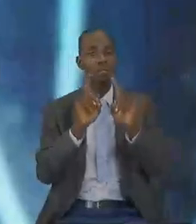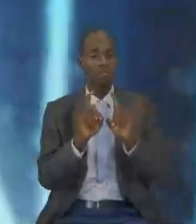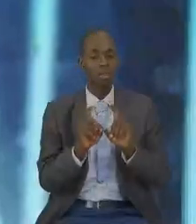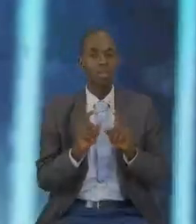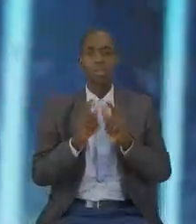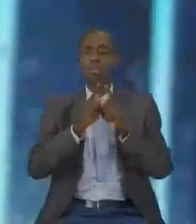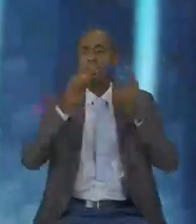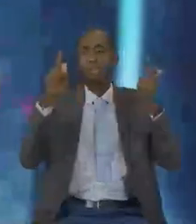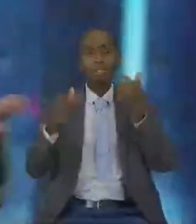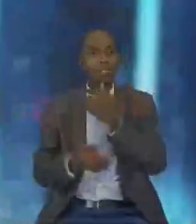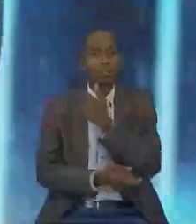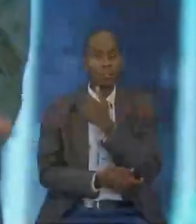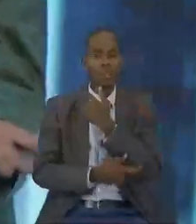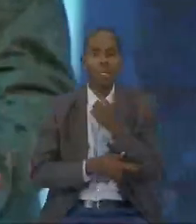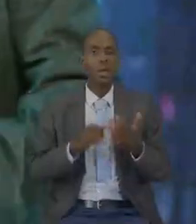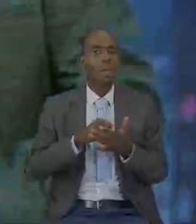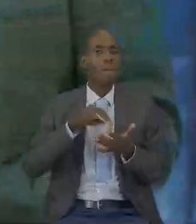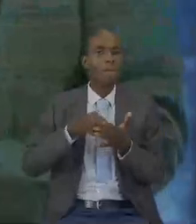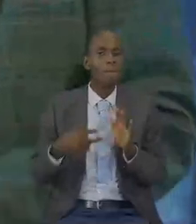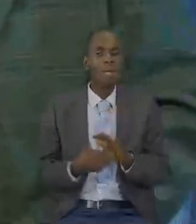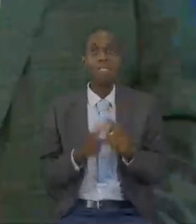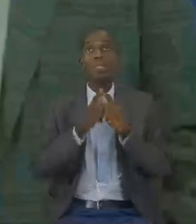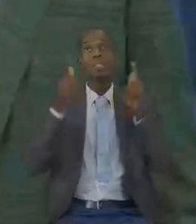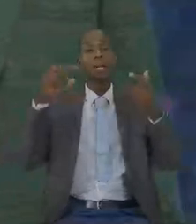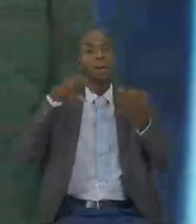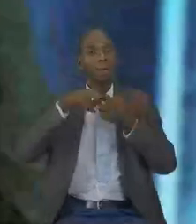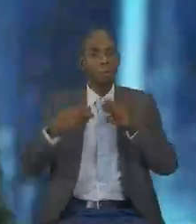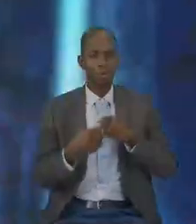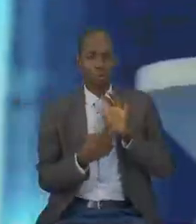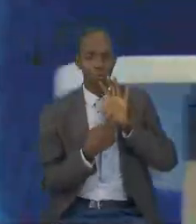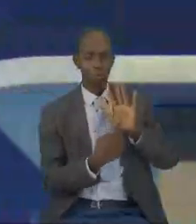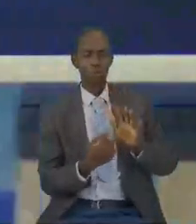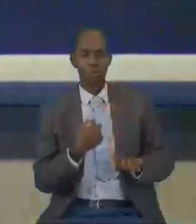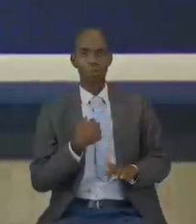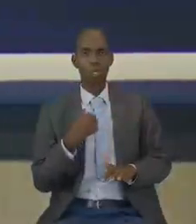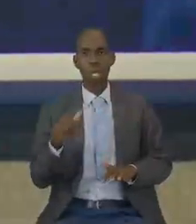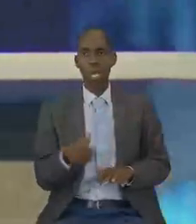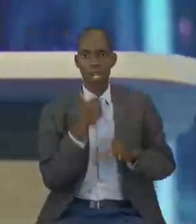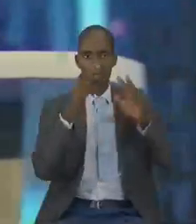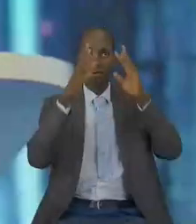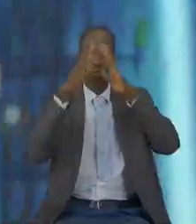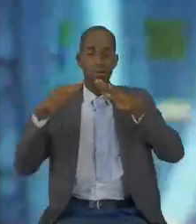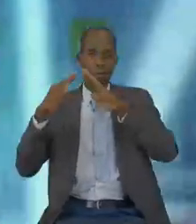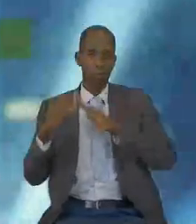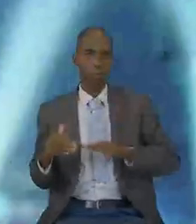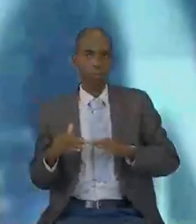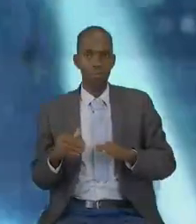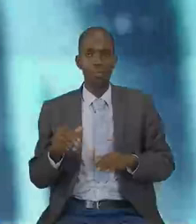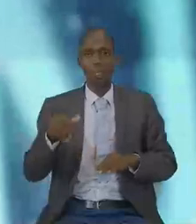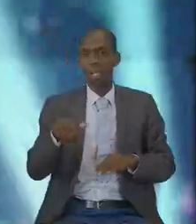grandes épreuves, grandes tentations, grands problèmes. Montrez-moi un